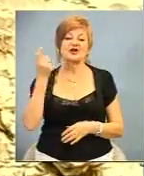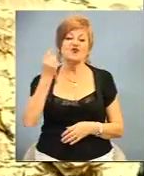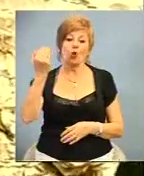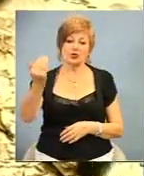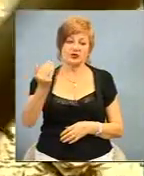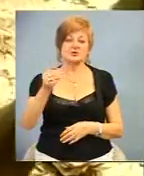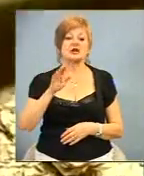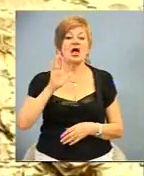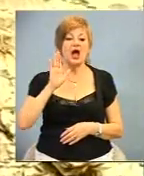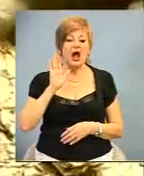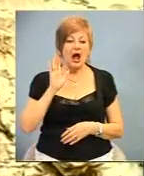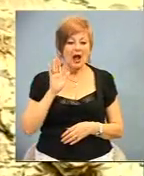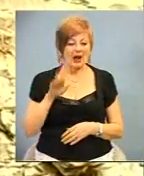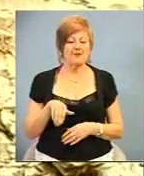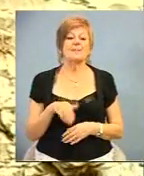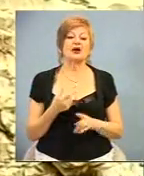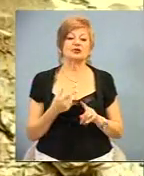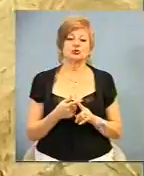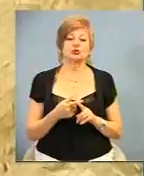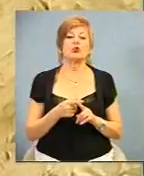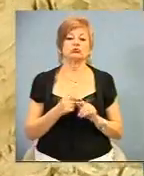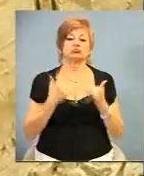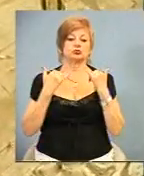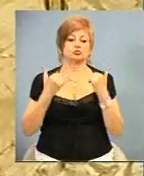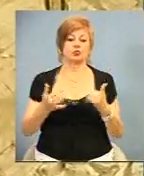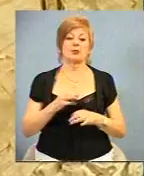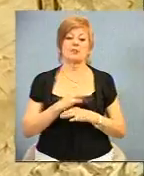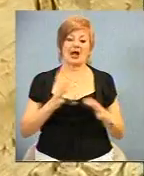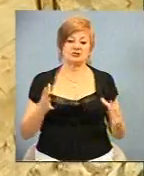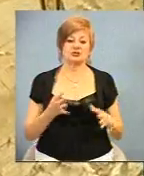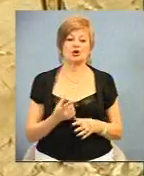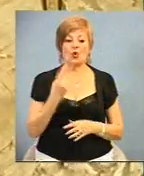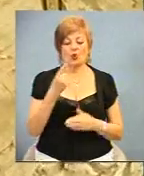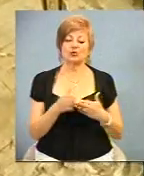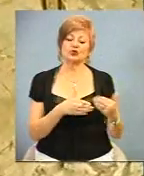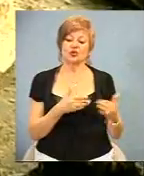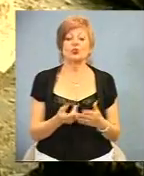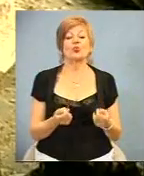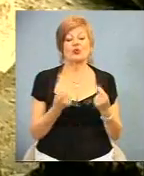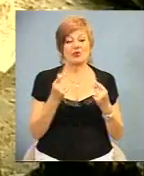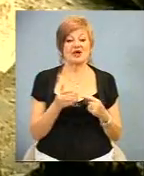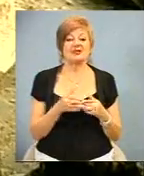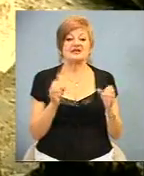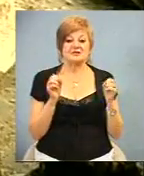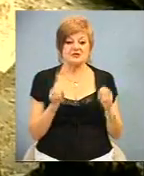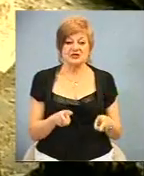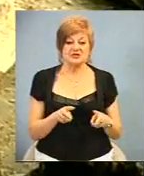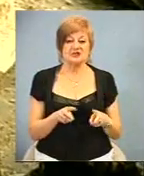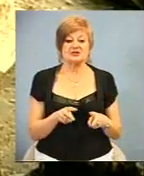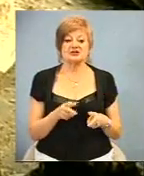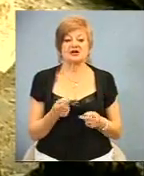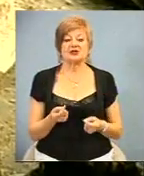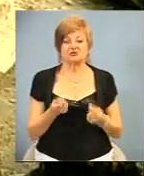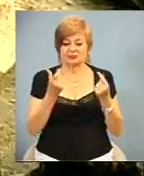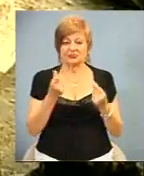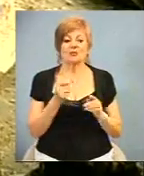Пізніше візьметься за оздоблення урочища Сагайдачного. Втім, жартує, одних рук замало. Та й фахівців із такого ремесла на пальцях